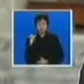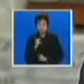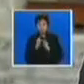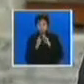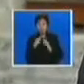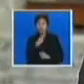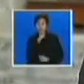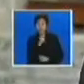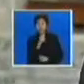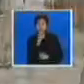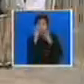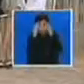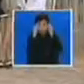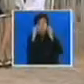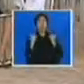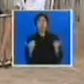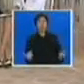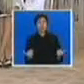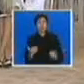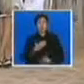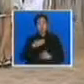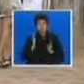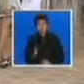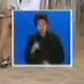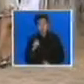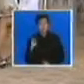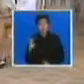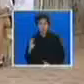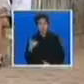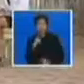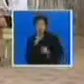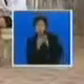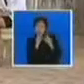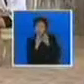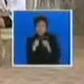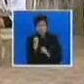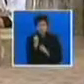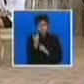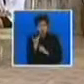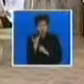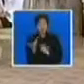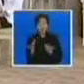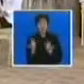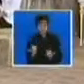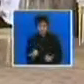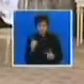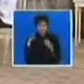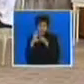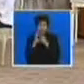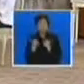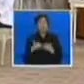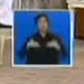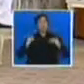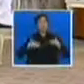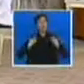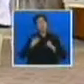ยแล้วก็สัมภาษณ์นายกในวันนี้เพราะฉะนั้นวันนี้พวกเรามากันถึง4คนคำถามก็อาจจะเยอะกว่าปกติสักหน่อยนะคะแล้วก็เป็นบรรยากาศแบบสบายๆเพ